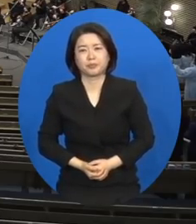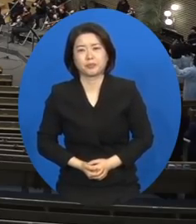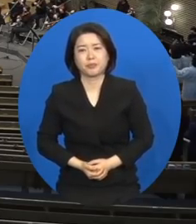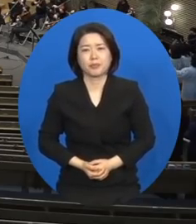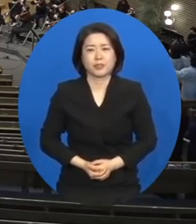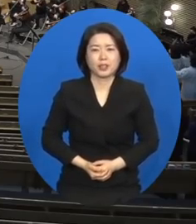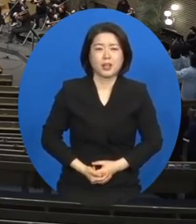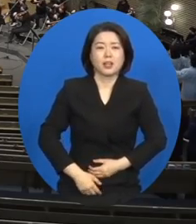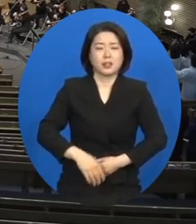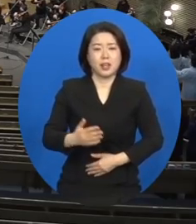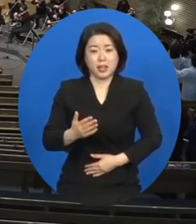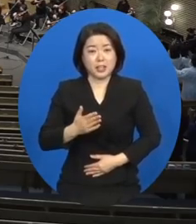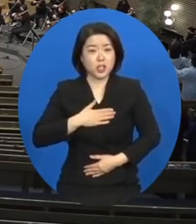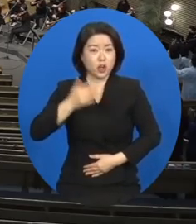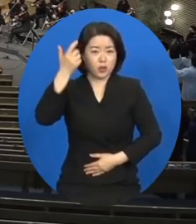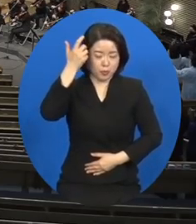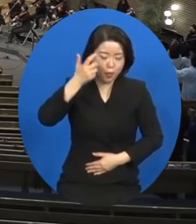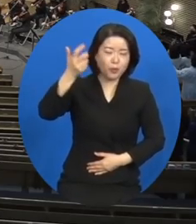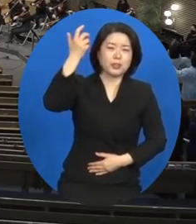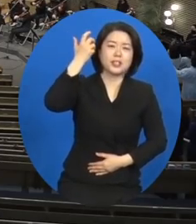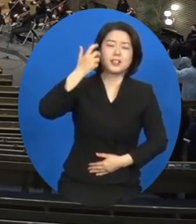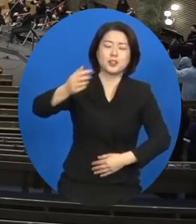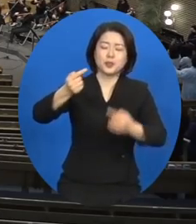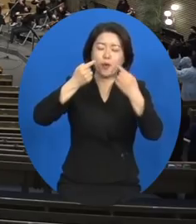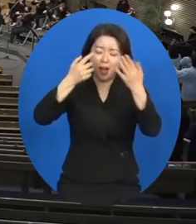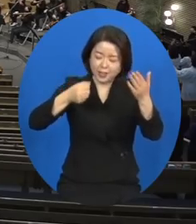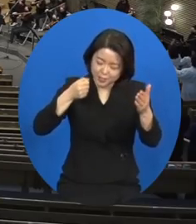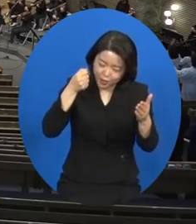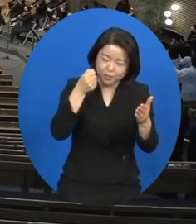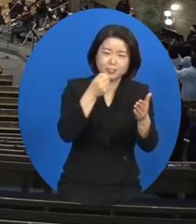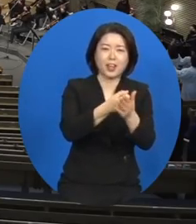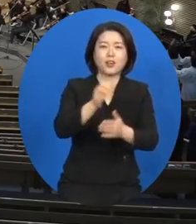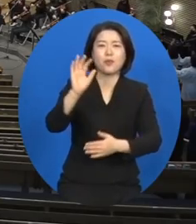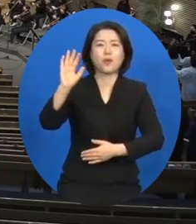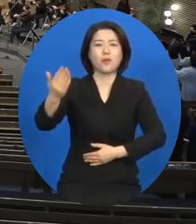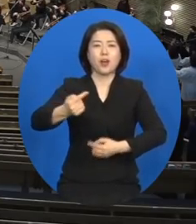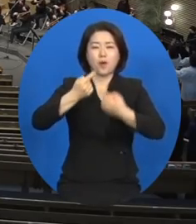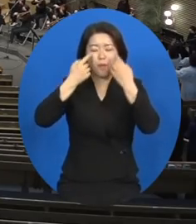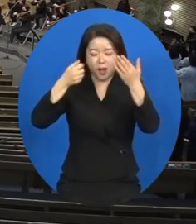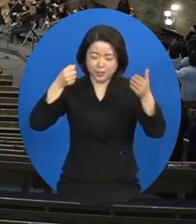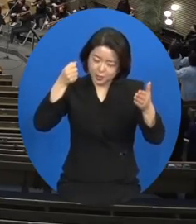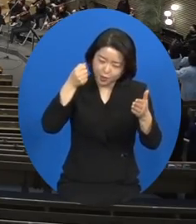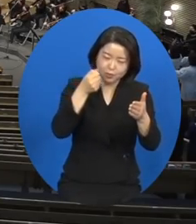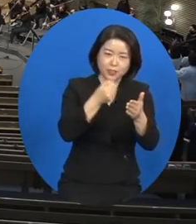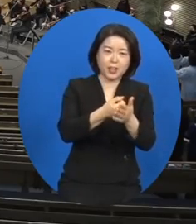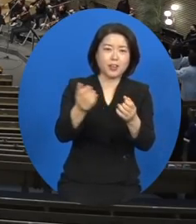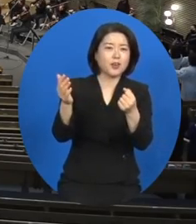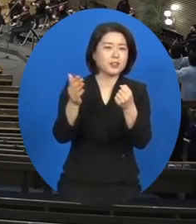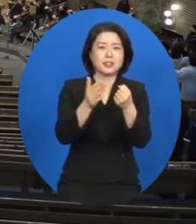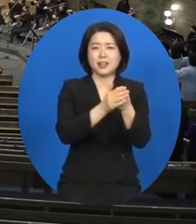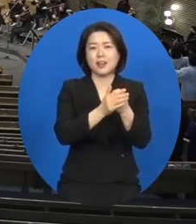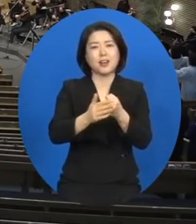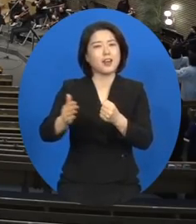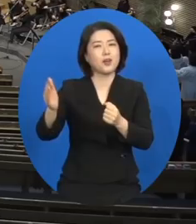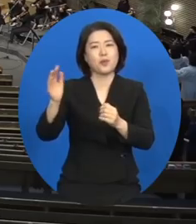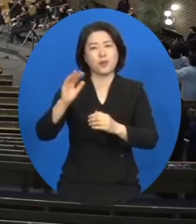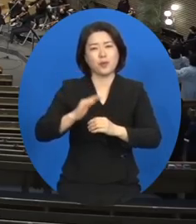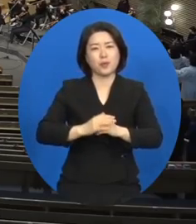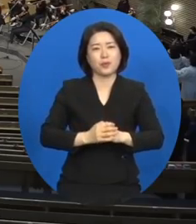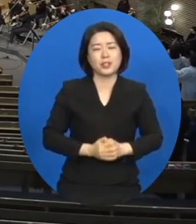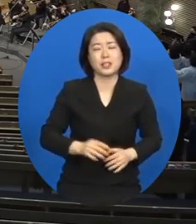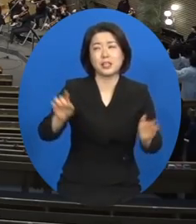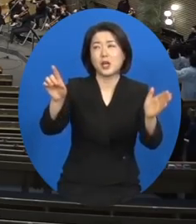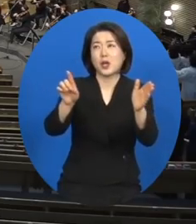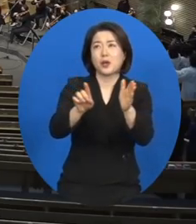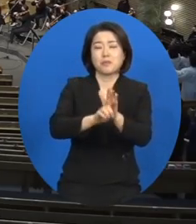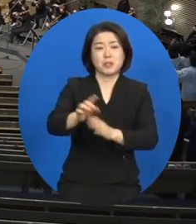확정되었습니다. 내 영혼이 확정되고 확정되어